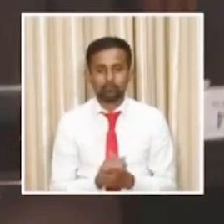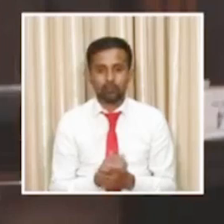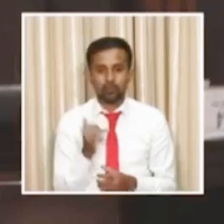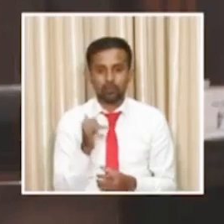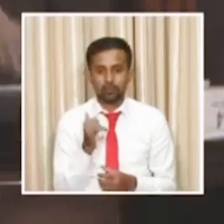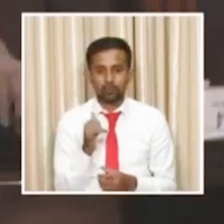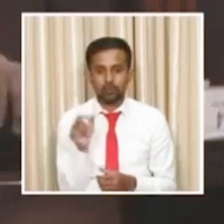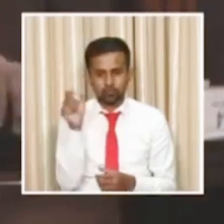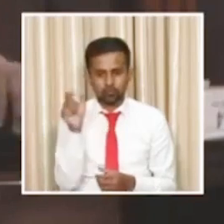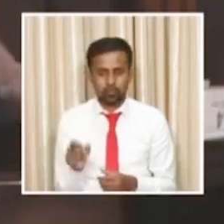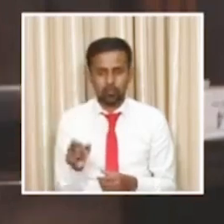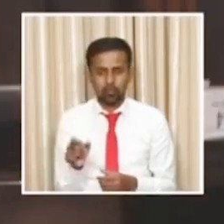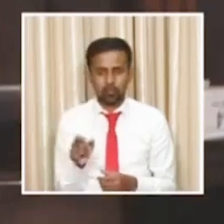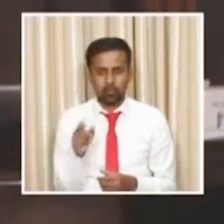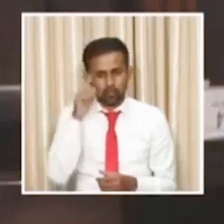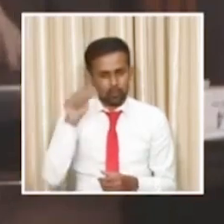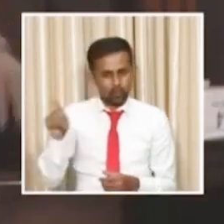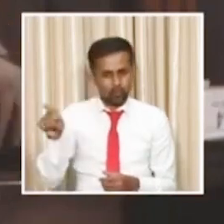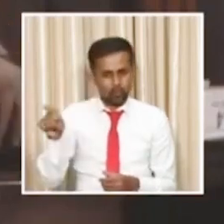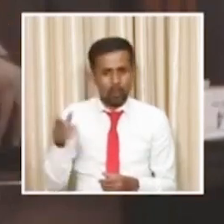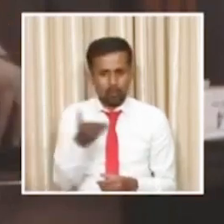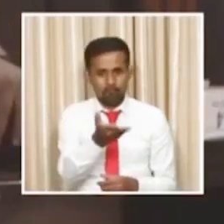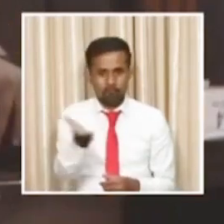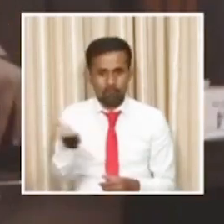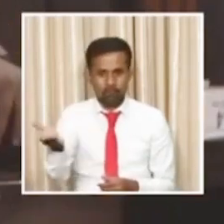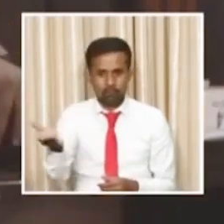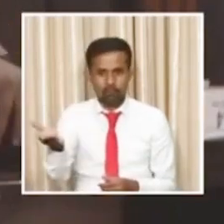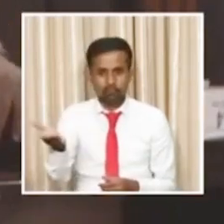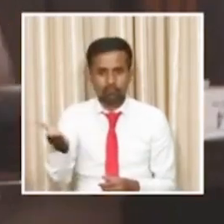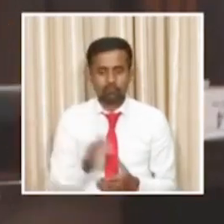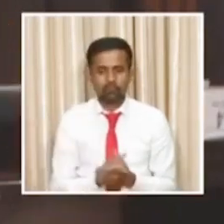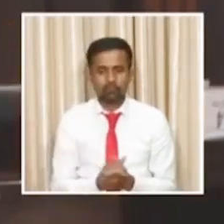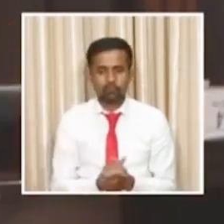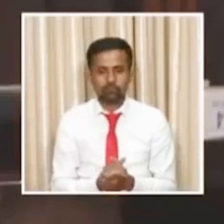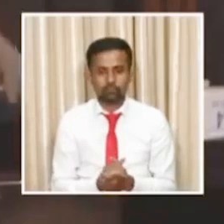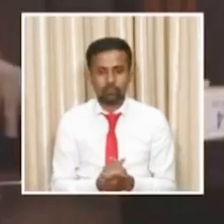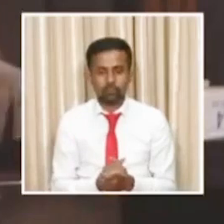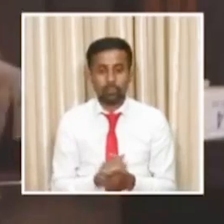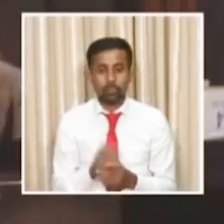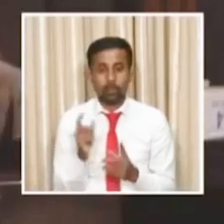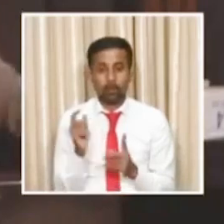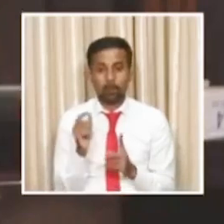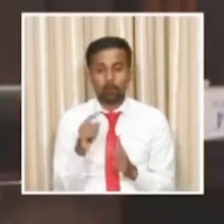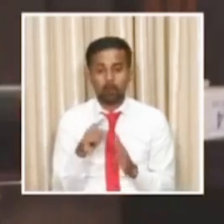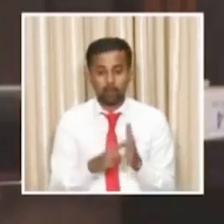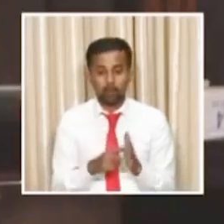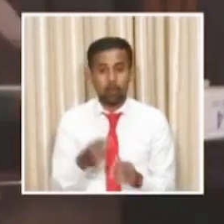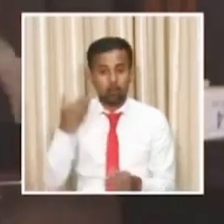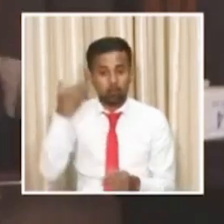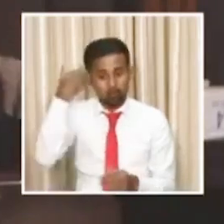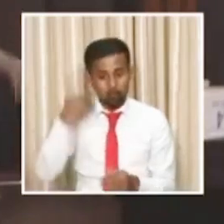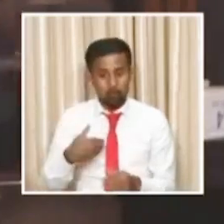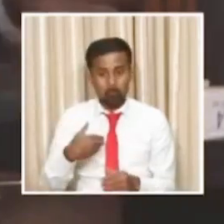ஜோசப் பரராயசிங்கத்தின் கொலை குற்றத்துக்காக தண்டனை அனுபவித்த சிவனேசத்துறை சந்திரகாந்தன் மட்டக்களப்பு மாவட்ட அபிவிருத்தி குழு